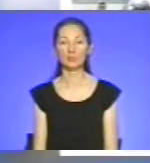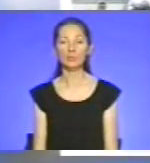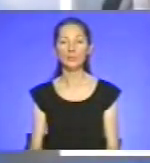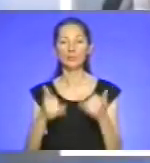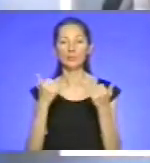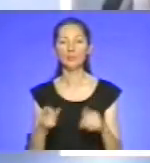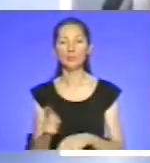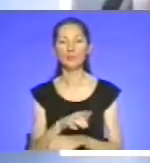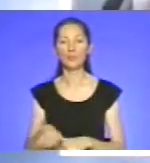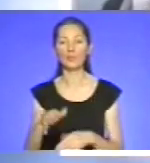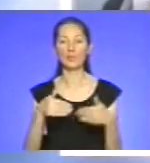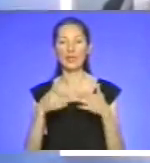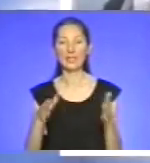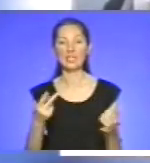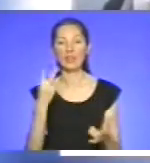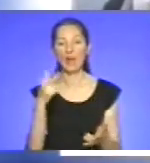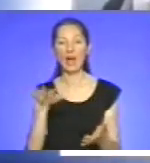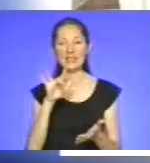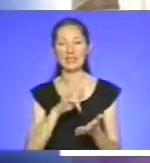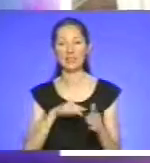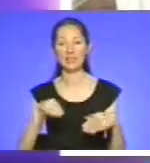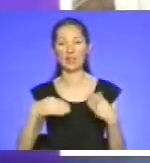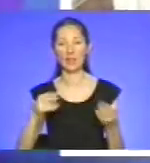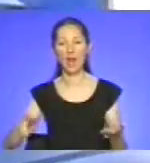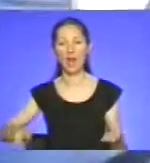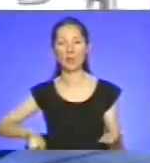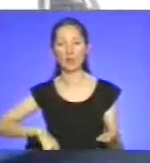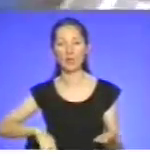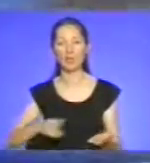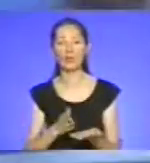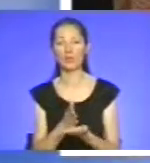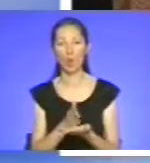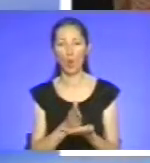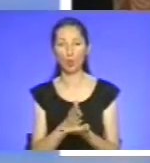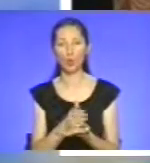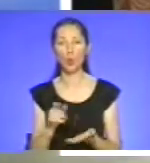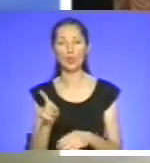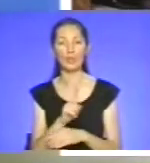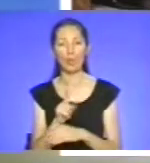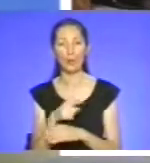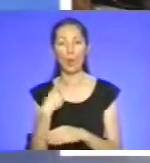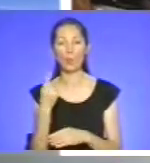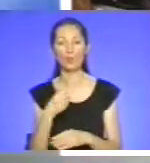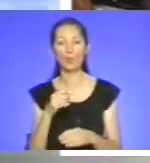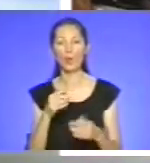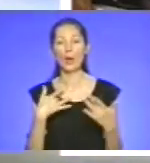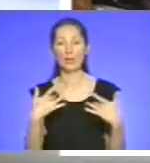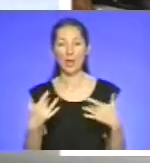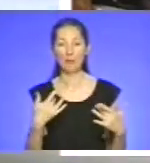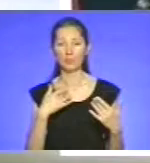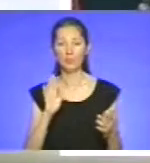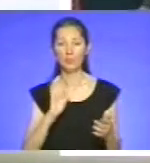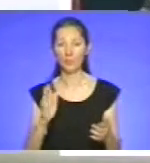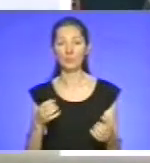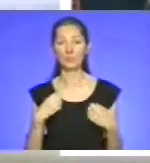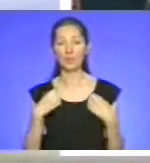Сьогодні на Тернопільщині відкрили ще два центри надання адміністративних послуг. У Тернопільському обласному драматичному театрі відбулися